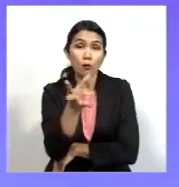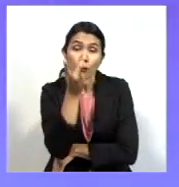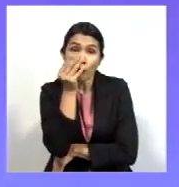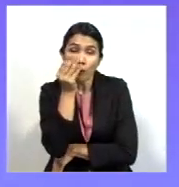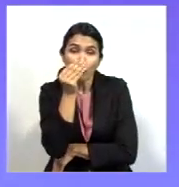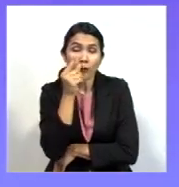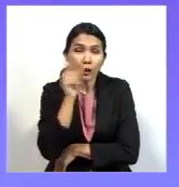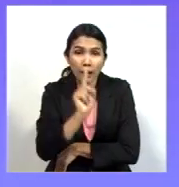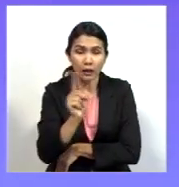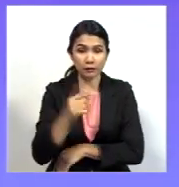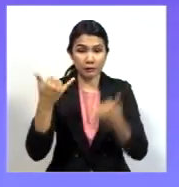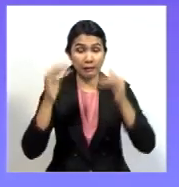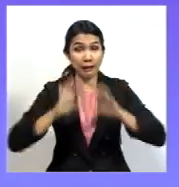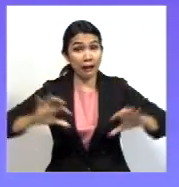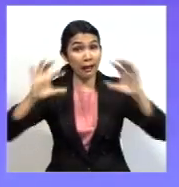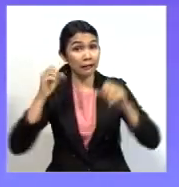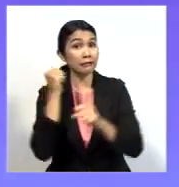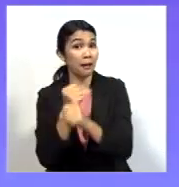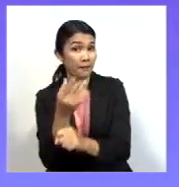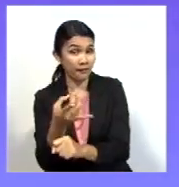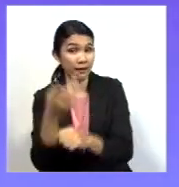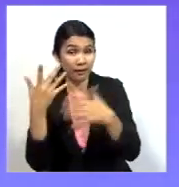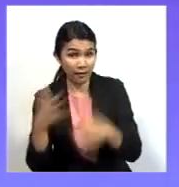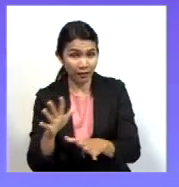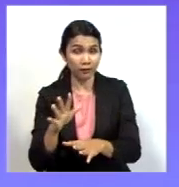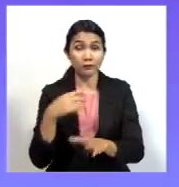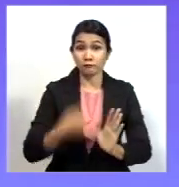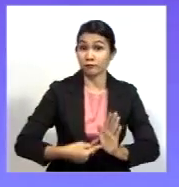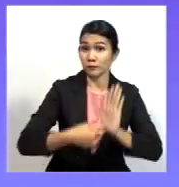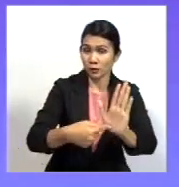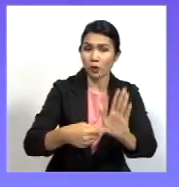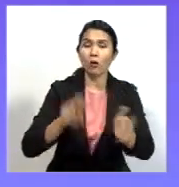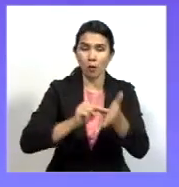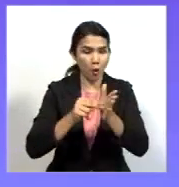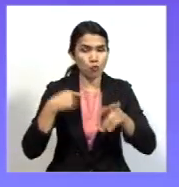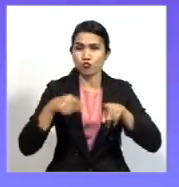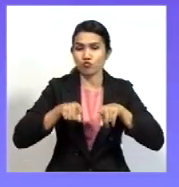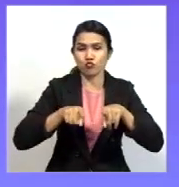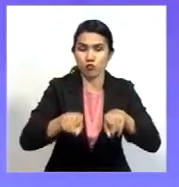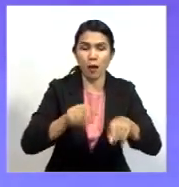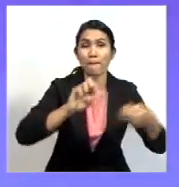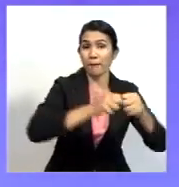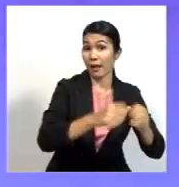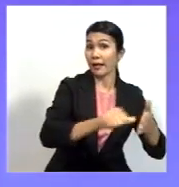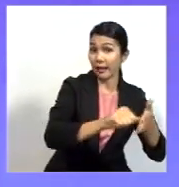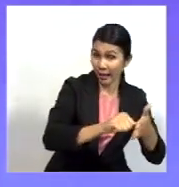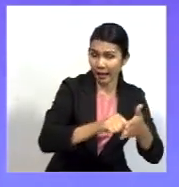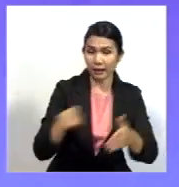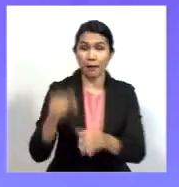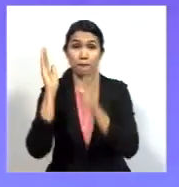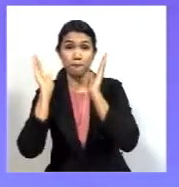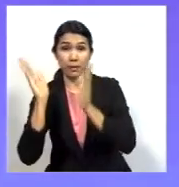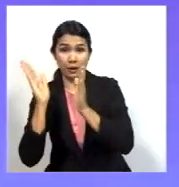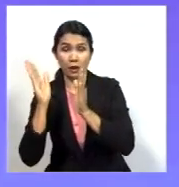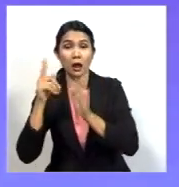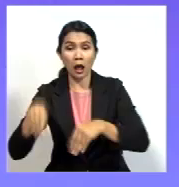ภาครัฐทำลงไปที่ผ่านมาทำอะไรไปบ้างประชาชนจะได้เข้าใจ คู่ขนานกันไป ถูกต้อง ระหว่างการแก้ไขปัญหาและก็การประชาสั